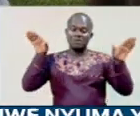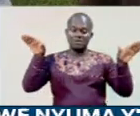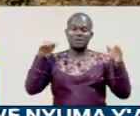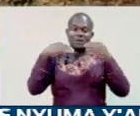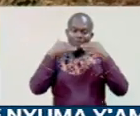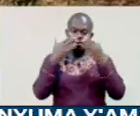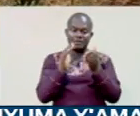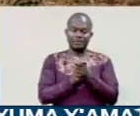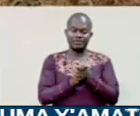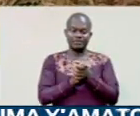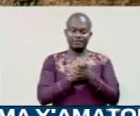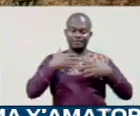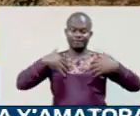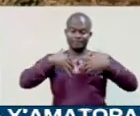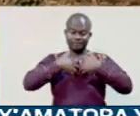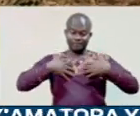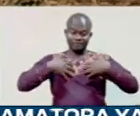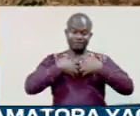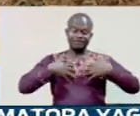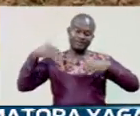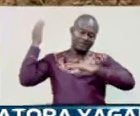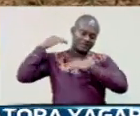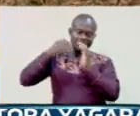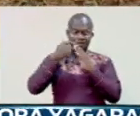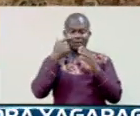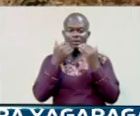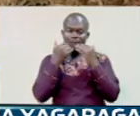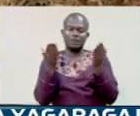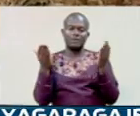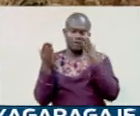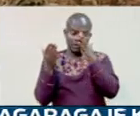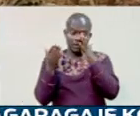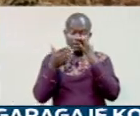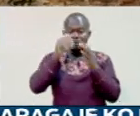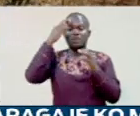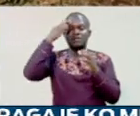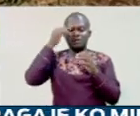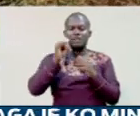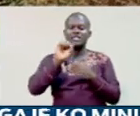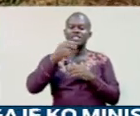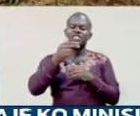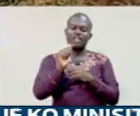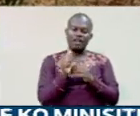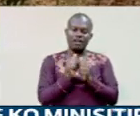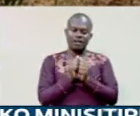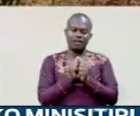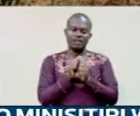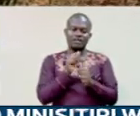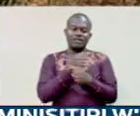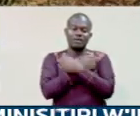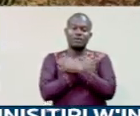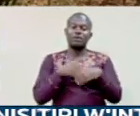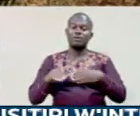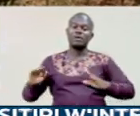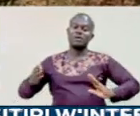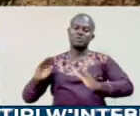kanyibona. Inyamaswa zabagaho kera tutakibona buno, izo nibuka nizo bita isha, zakundaga kuba mu